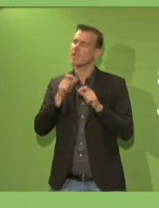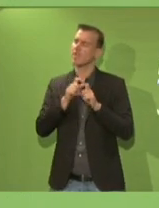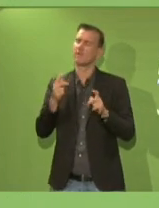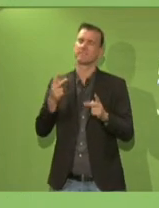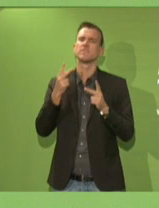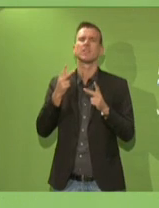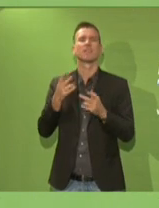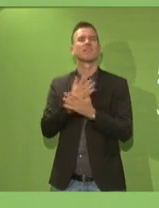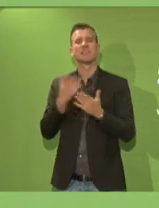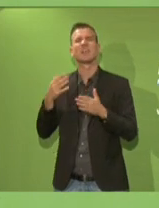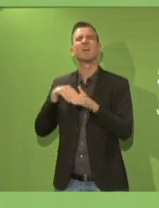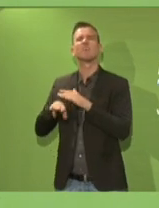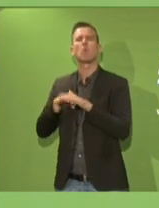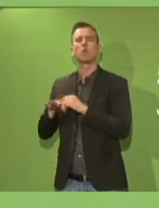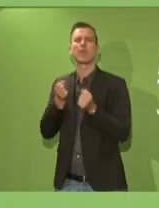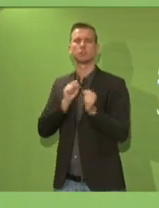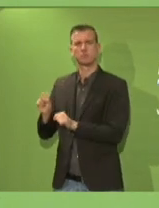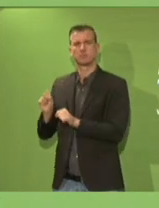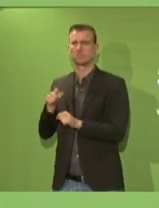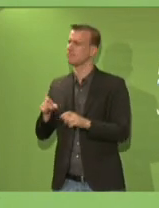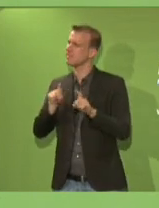in den Fokus unserer Arbeit zu rücken.